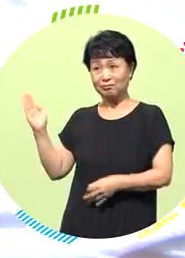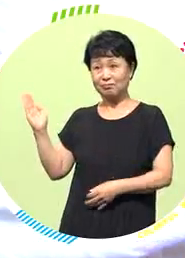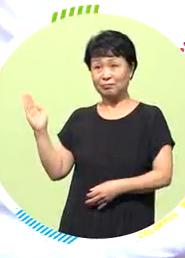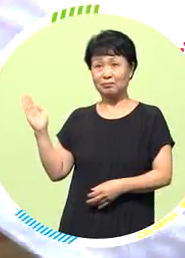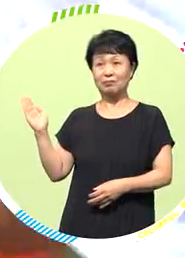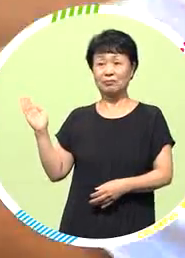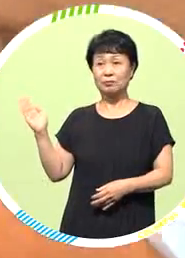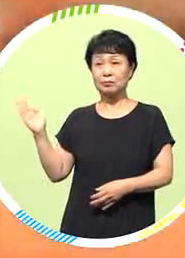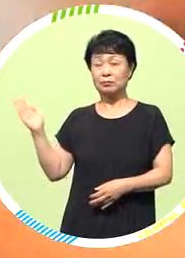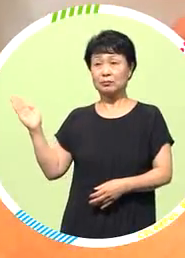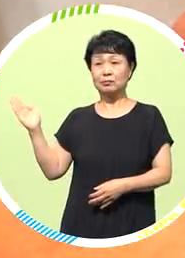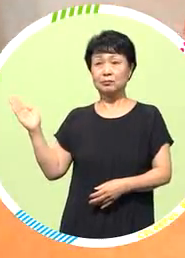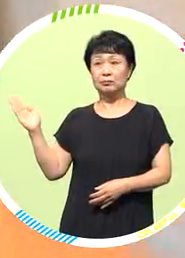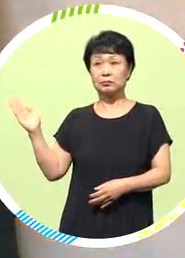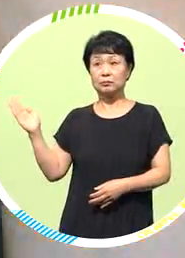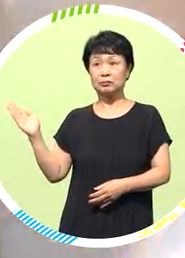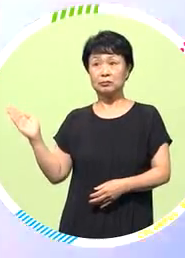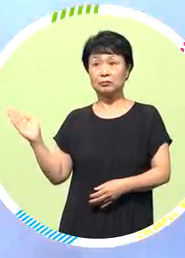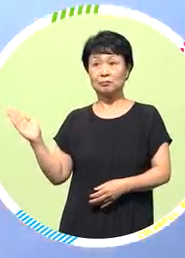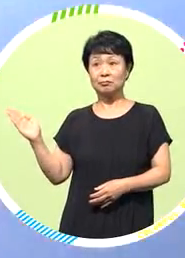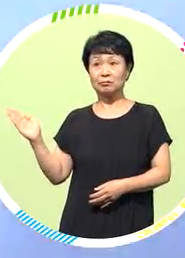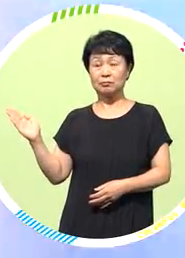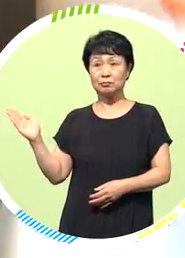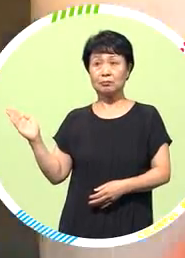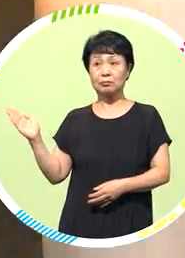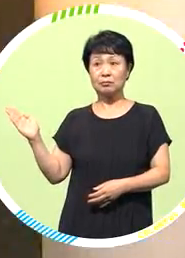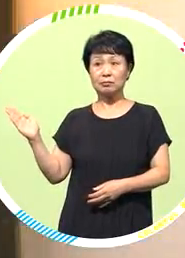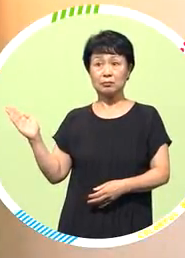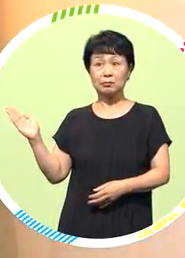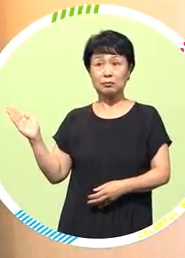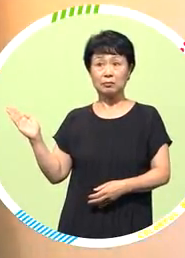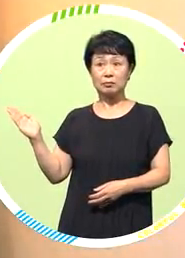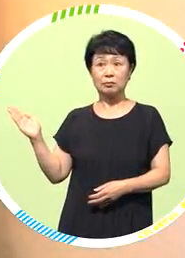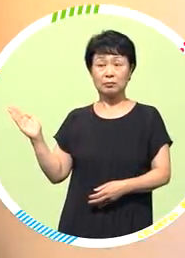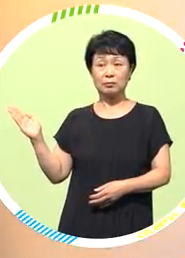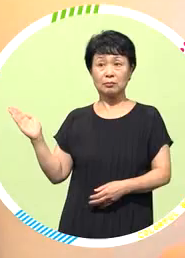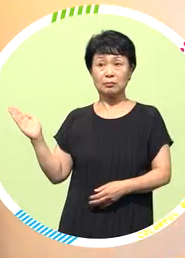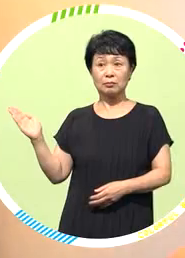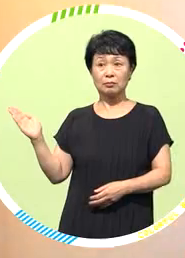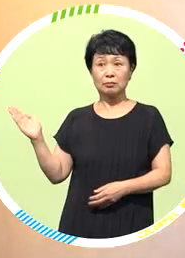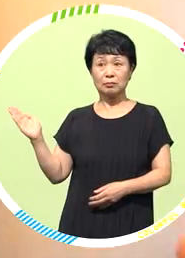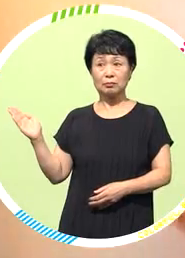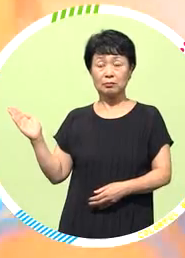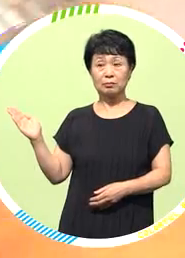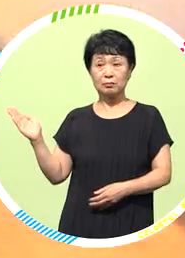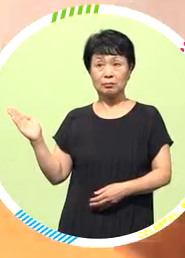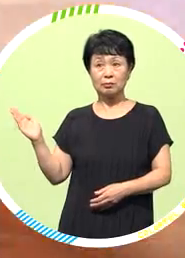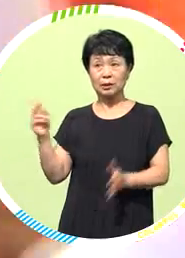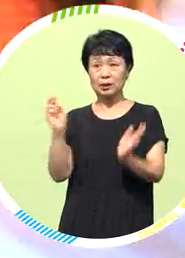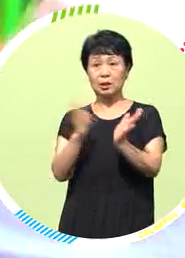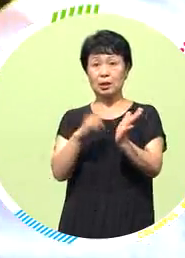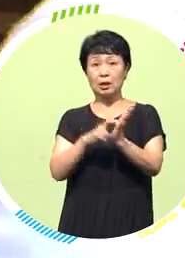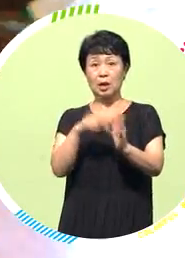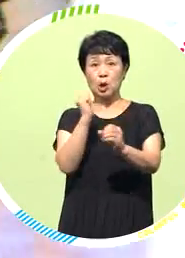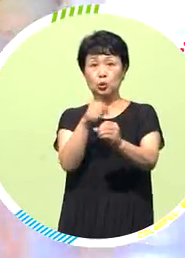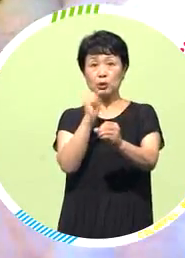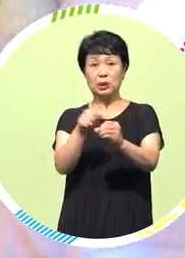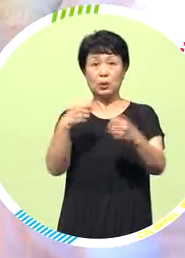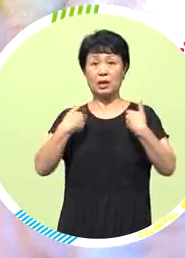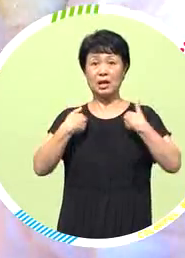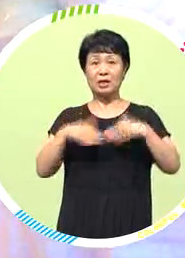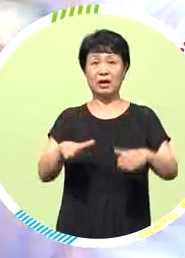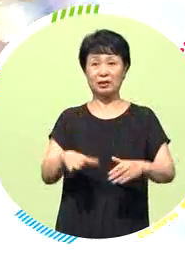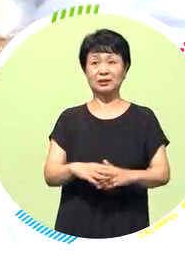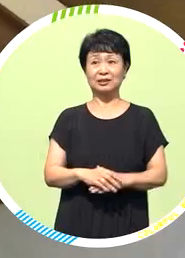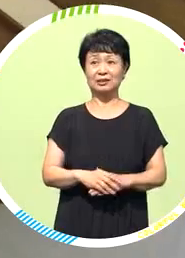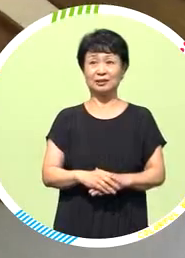込んで、そこに木をつなげて、そしてここの止めるやつでトントントンってやって、 もうパズルみたいに、 もうパ